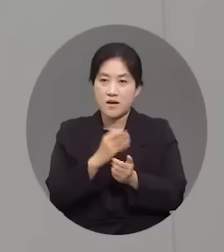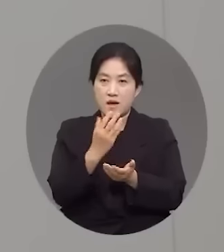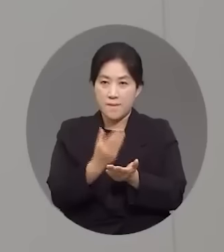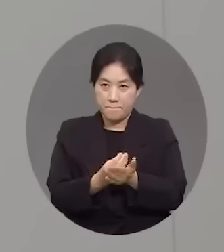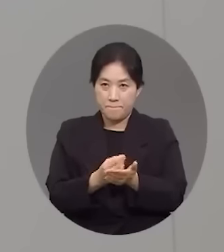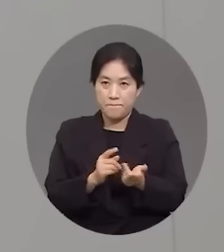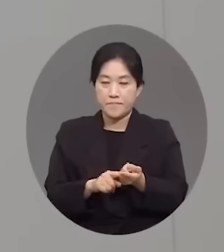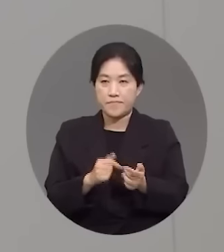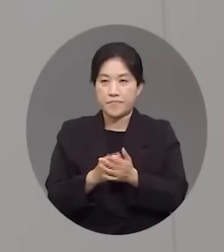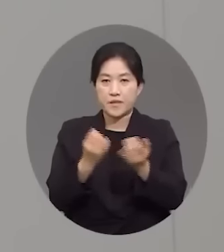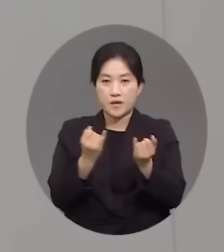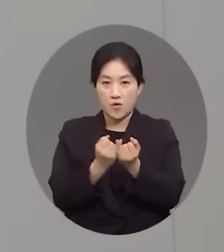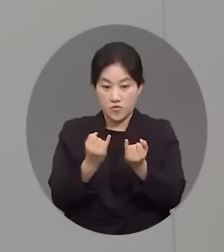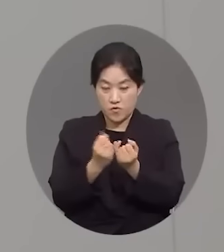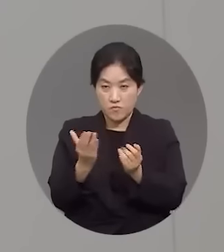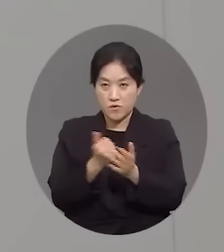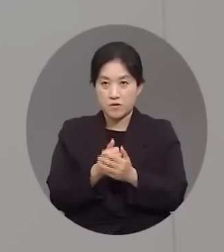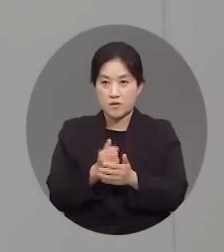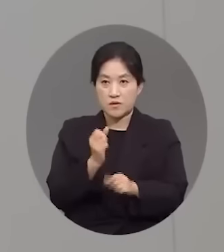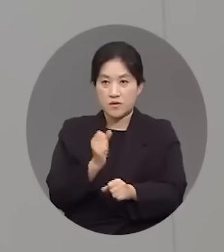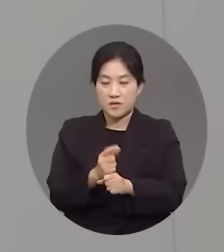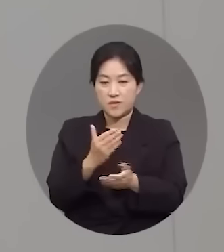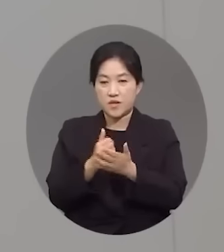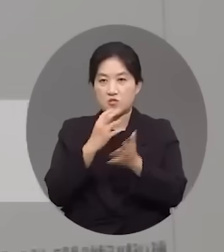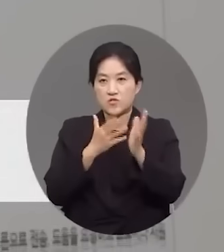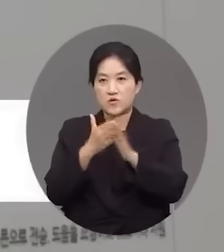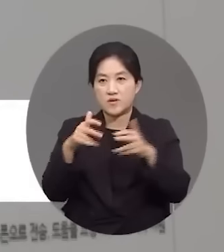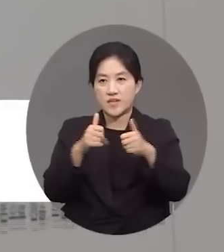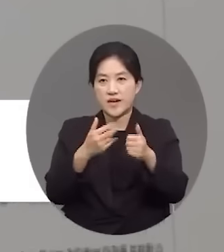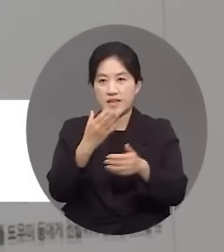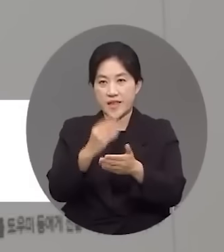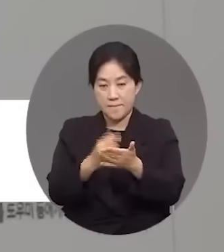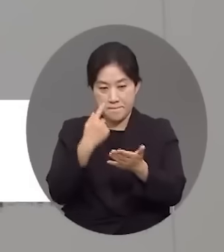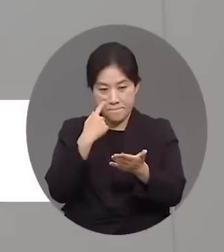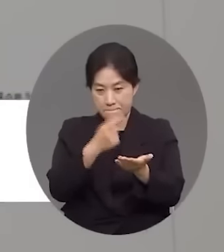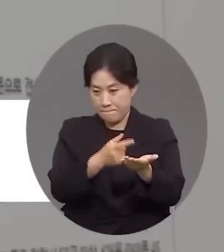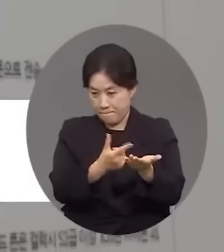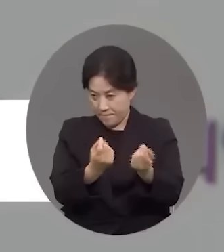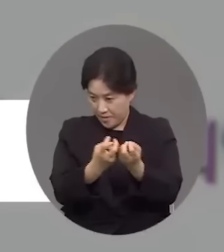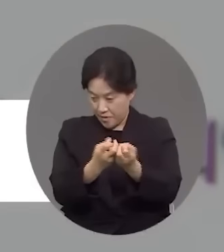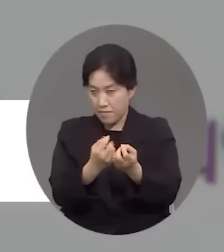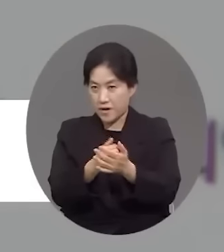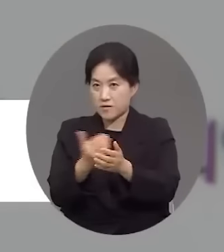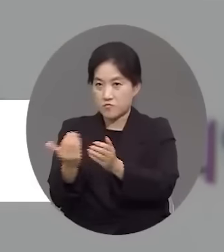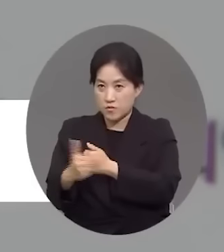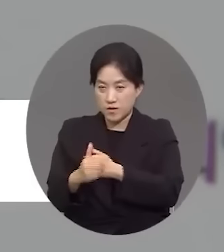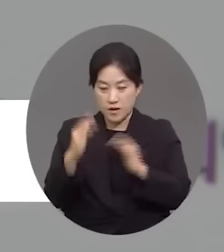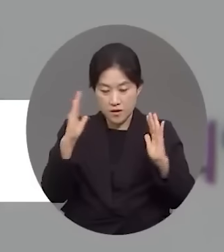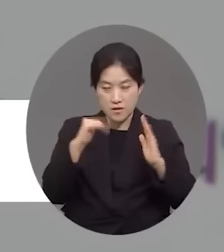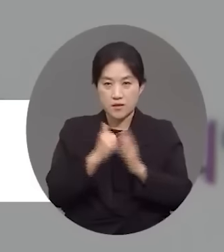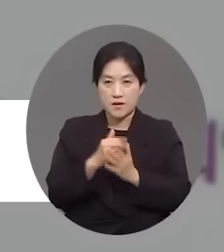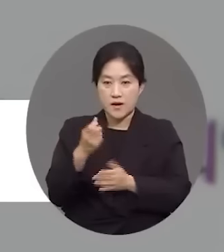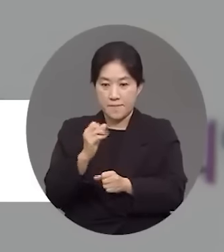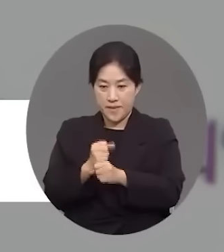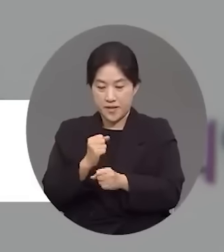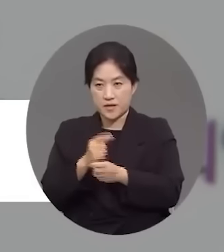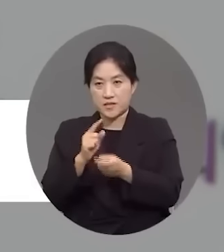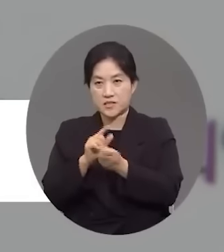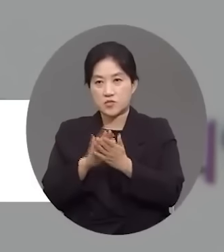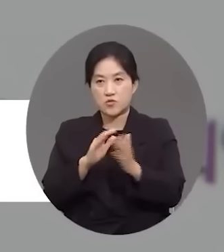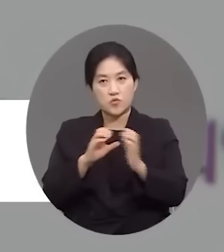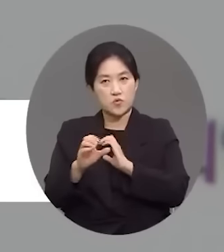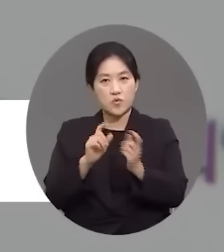앱이 여성으로부터 이미 나와 있던 서울시 장애인 앱을 참고하라는 주문을 받았고 학생들과 앱개발에 대해 직접